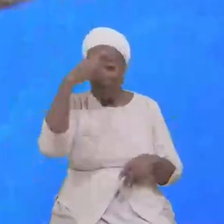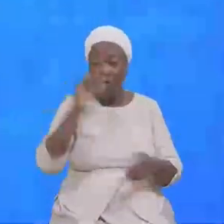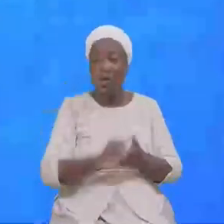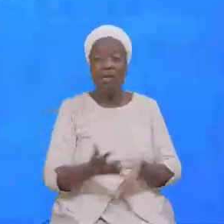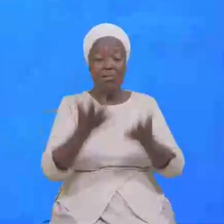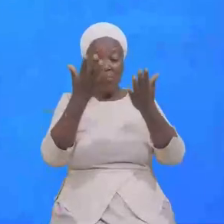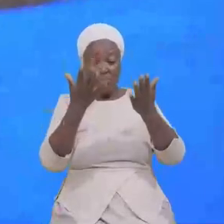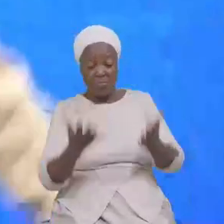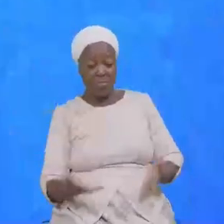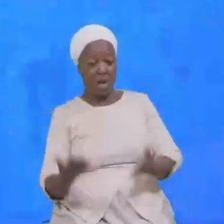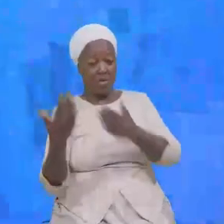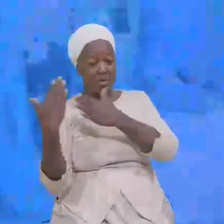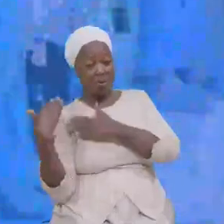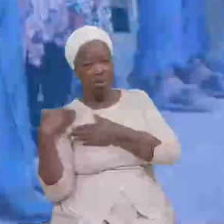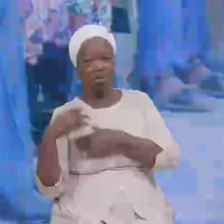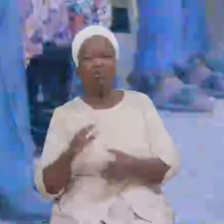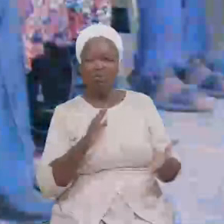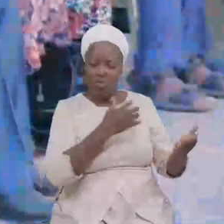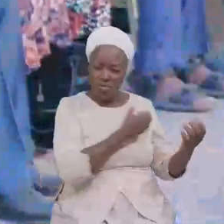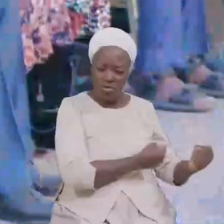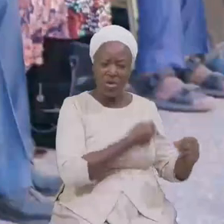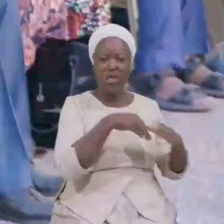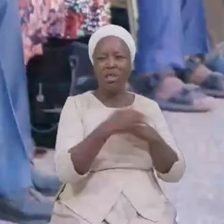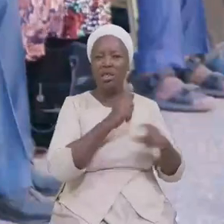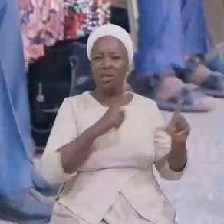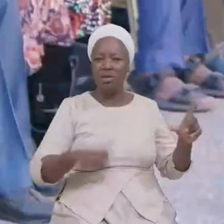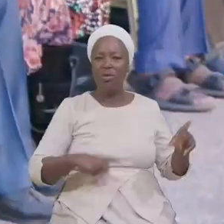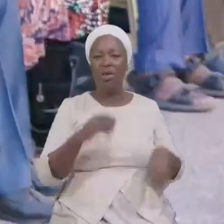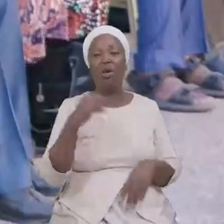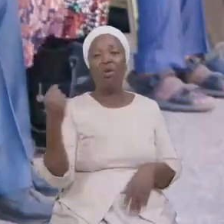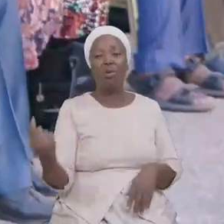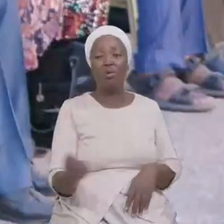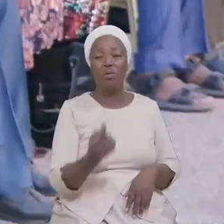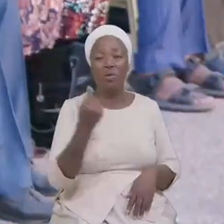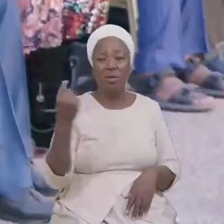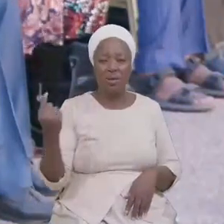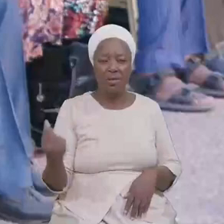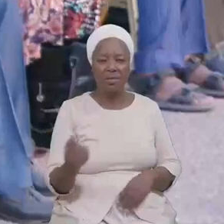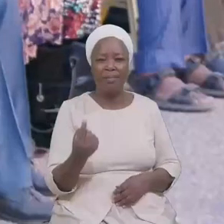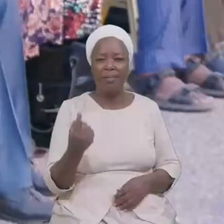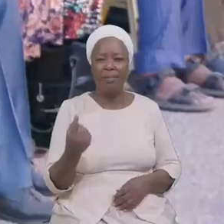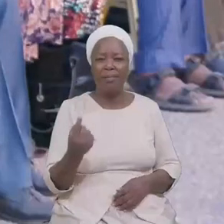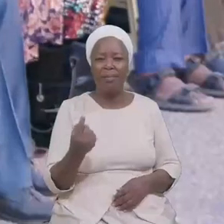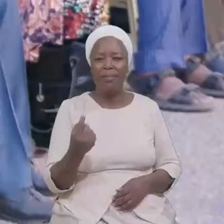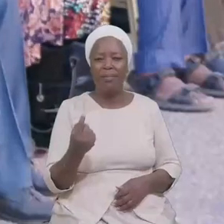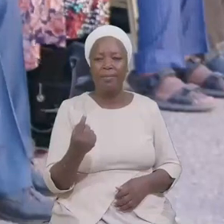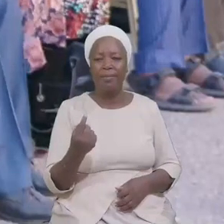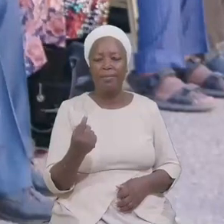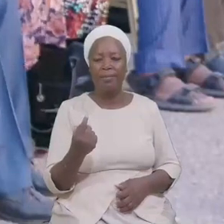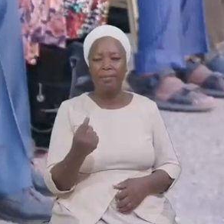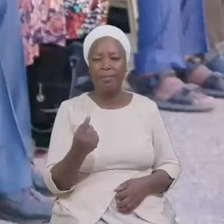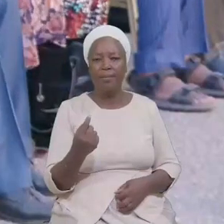Vous avez un fardeau qui vous pèse tellement dessus et vous ne savez même pas comment faire. Il dit, ne allez pas loin du Seigneur,